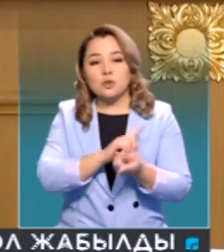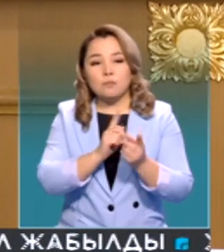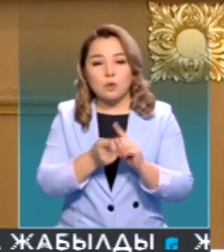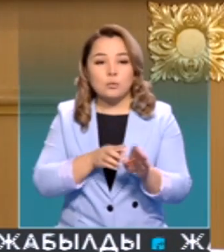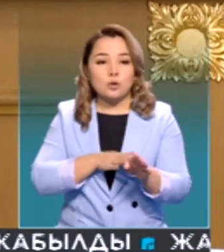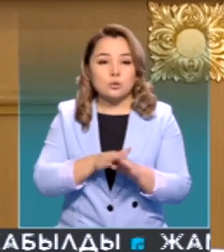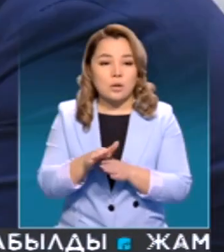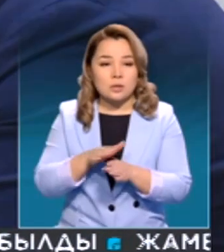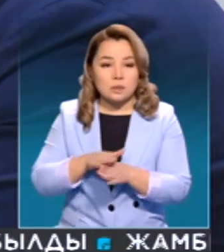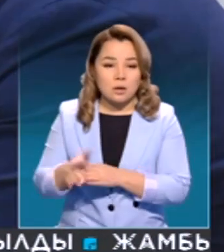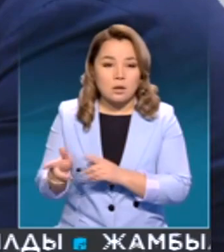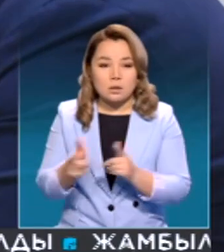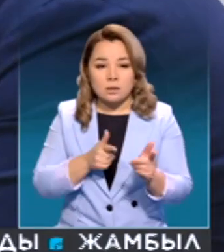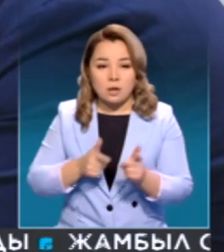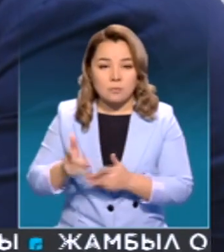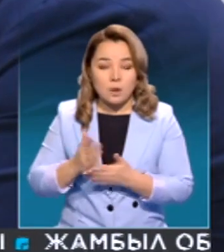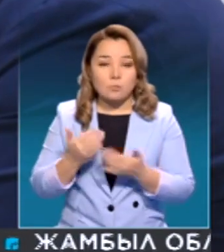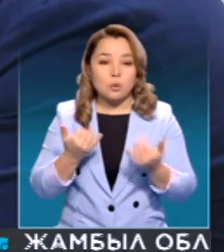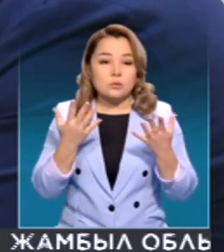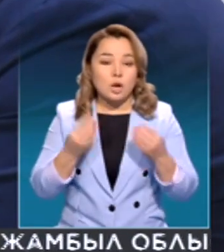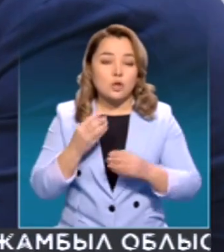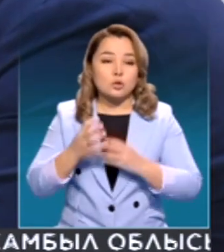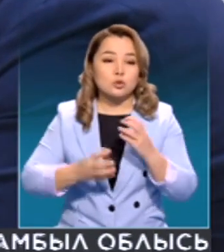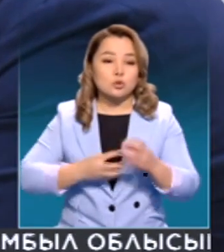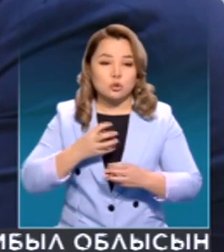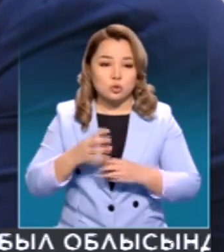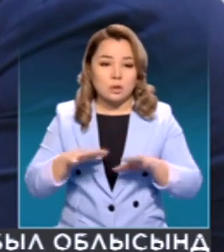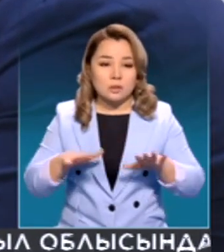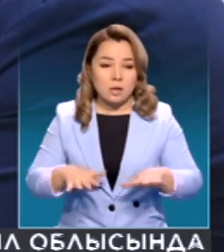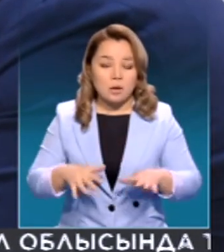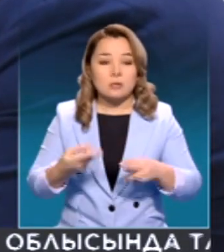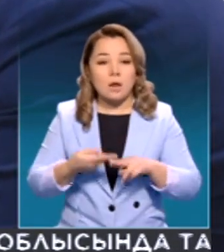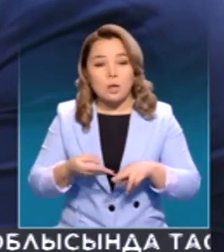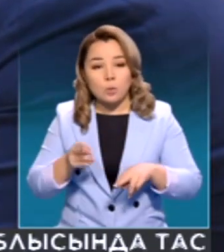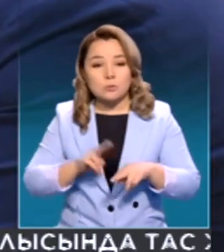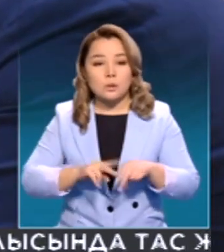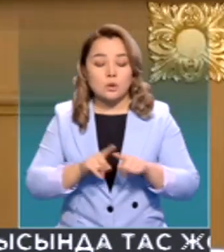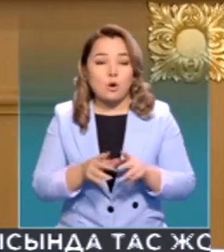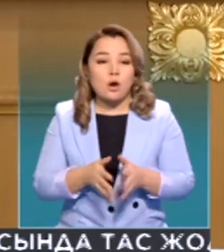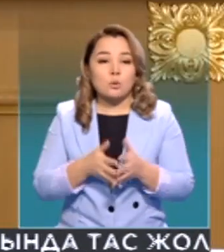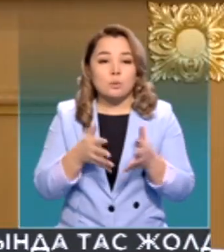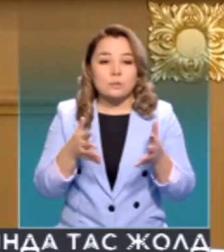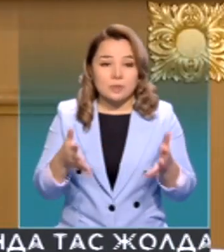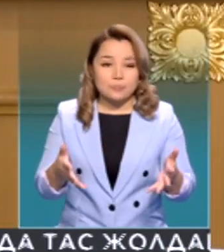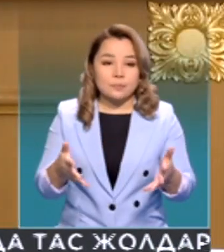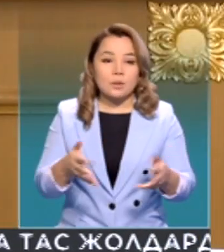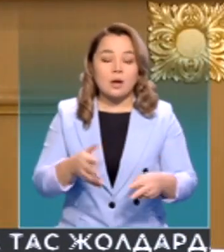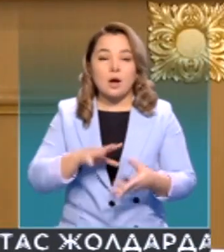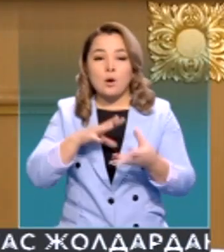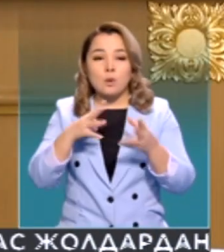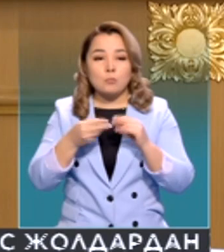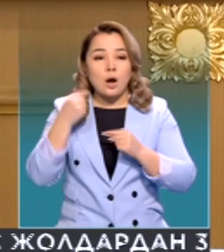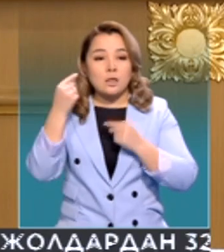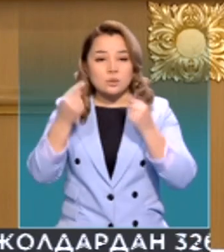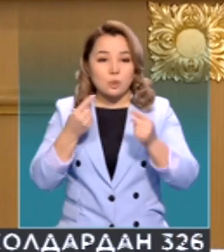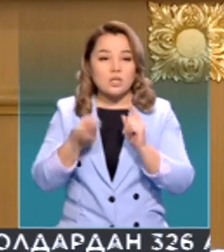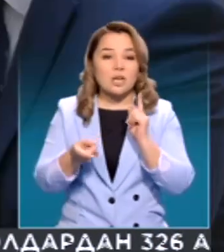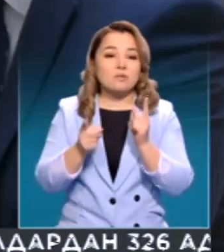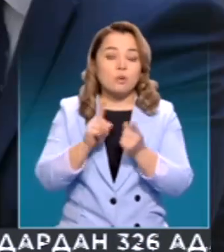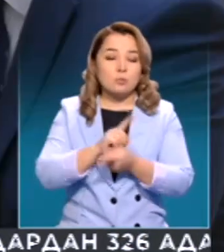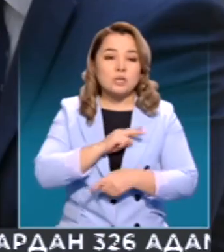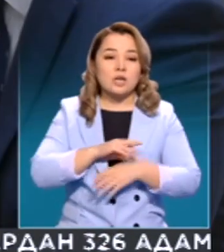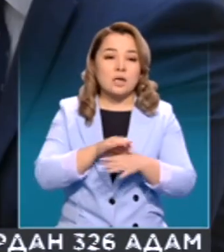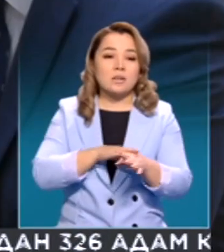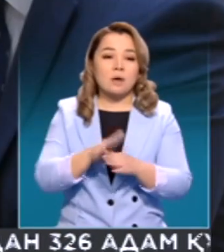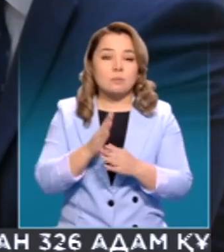жүзеге асырылды. Қазіргі таңда дүние жүзінде дәл осындай ауқымды, мазмұнды реформалар жасап жатқан